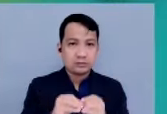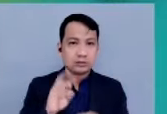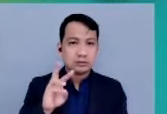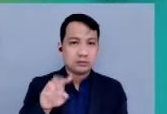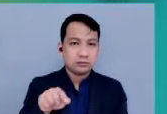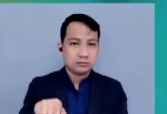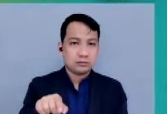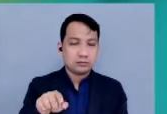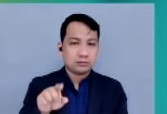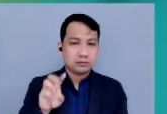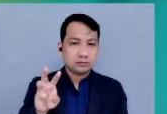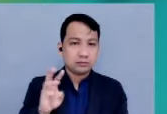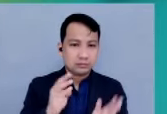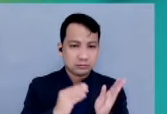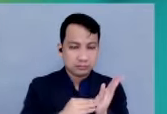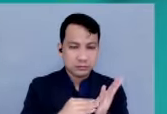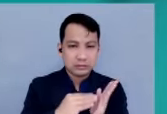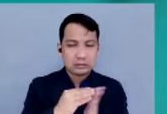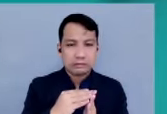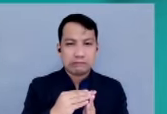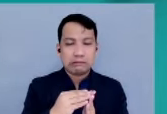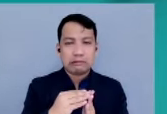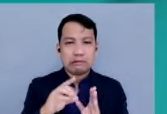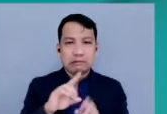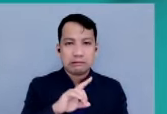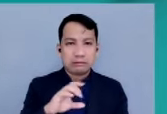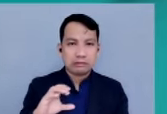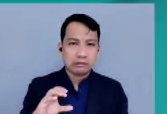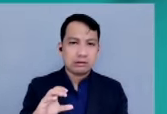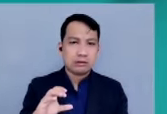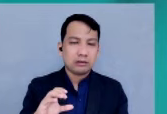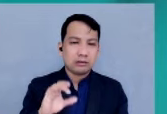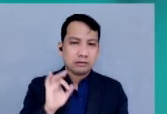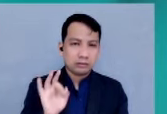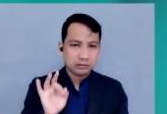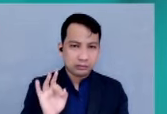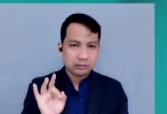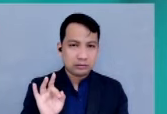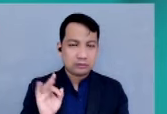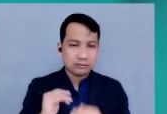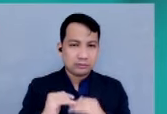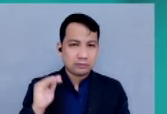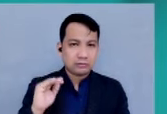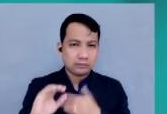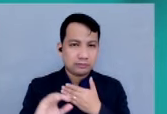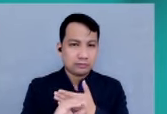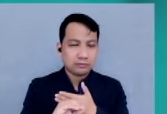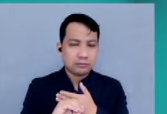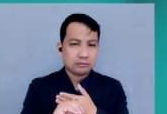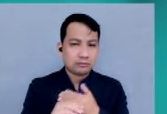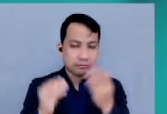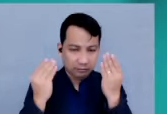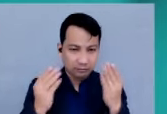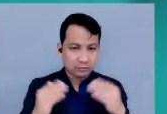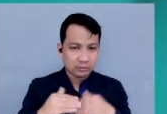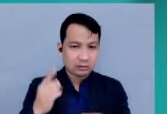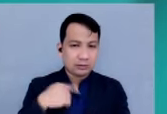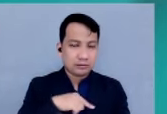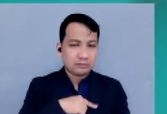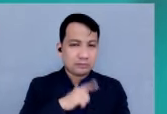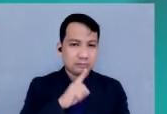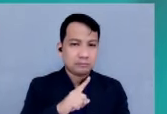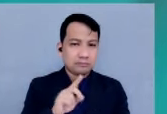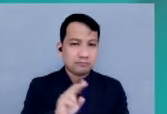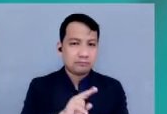billion. Bali 180 plus contracts po ito. At ang gamit ko